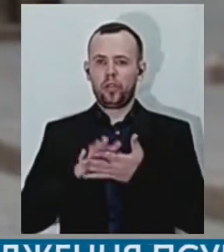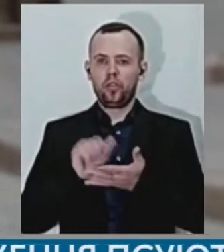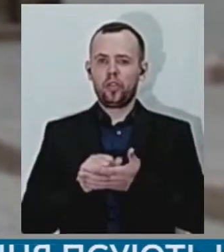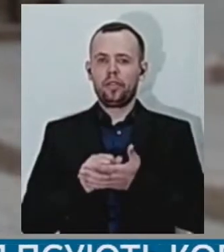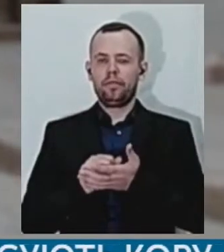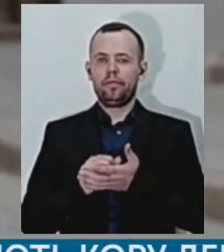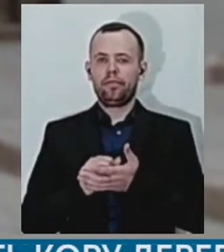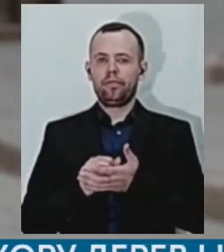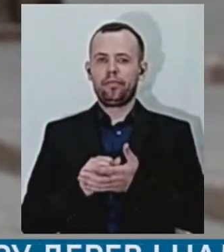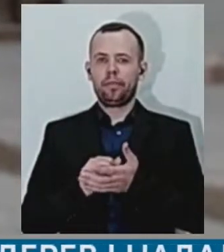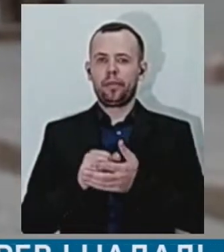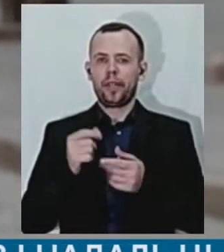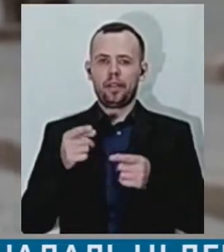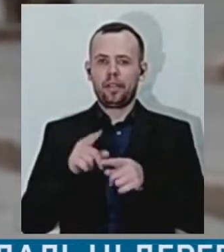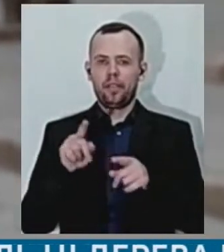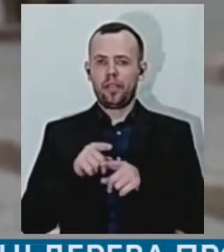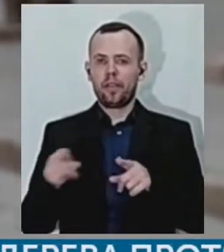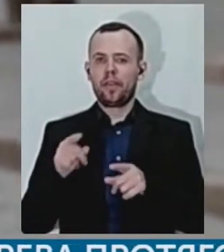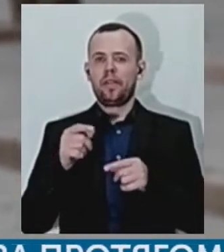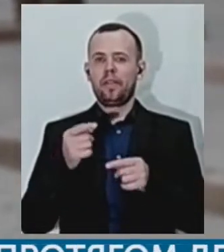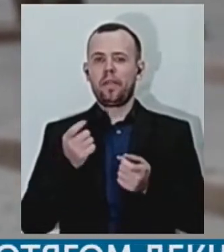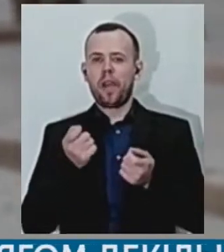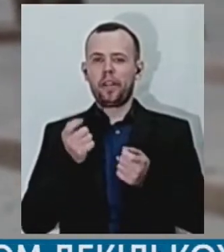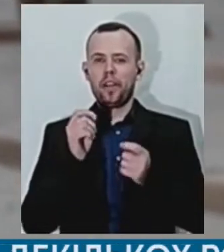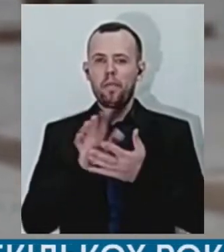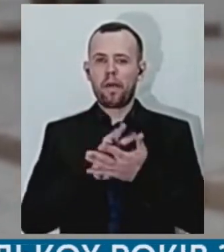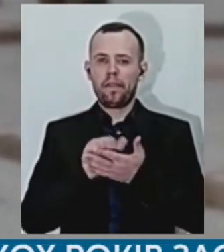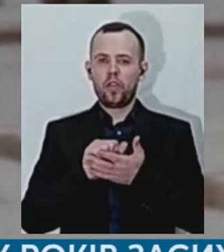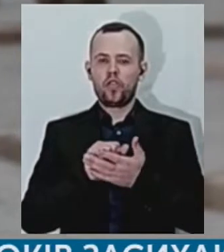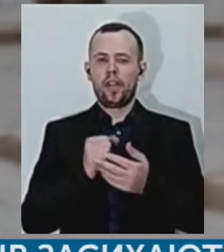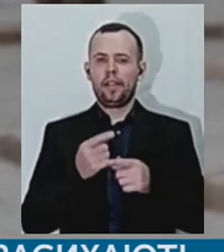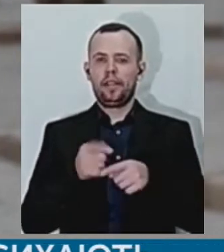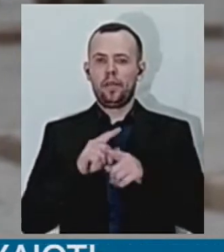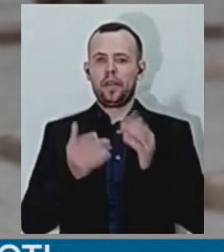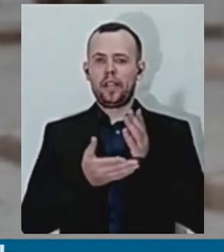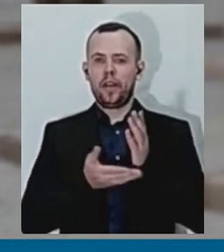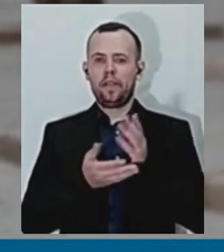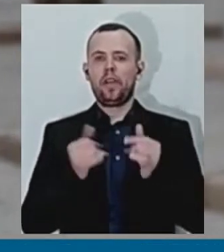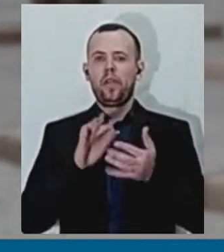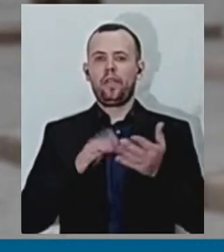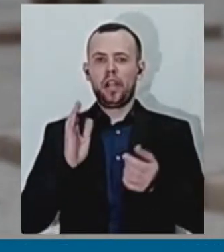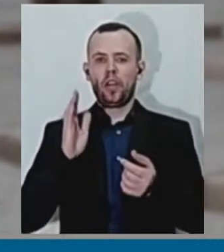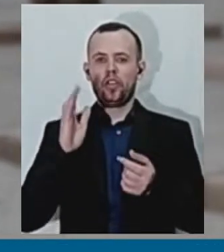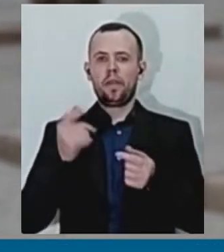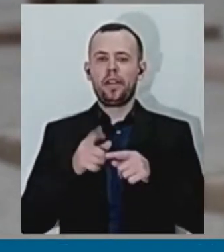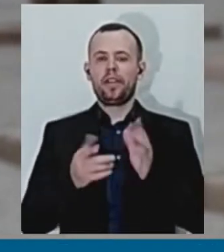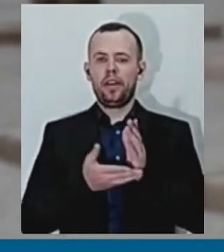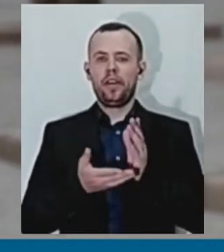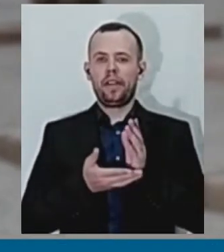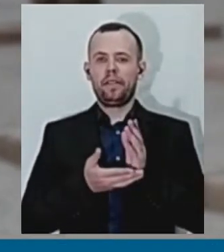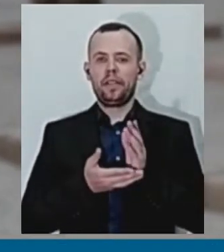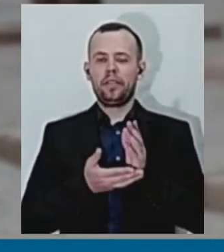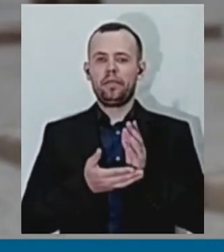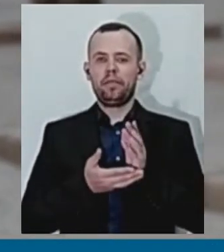болтами. Мелкие повреждения портят кору деревьев, и в дальнейшем эти деревья в течение пару